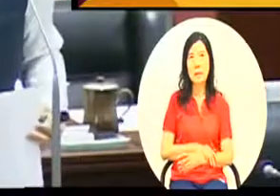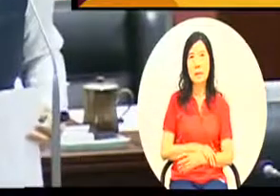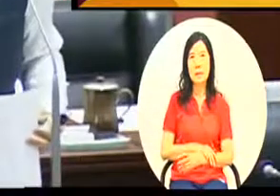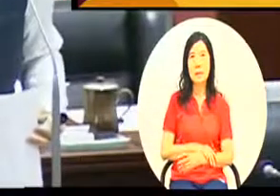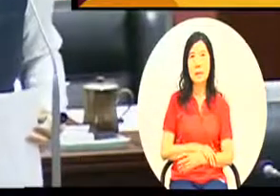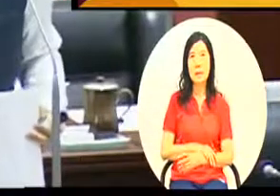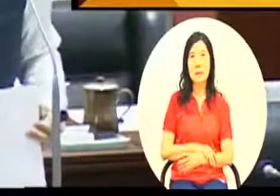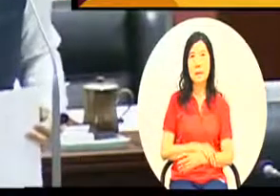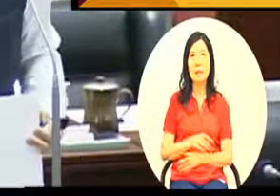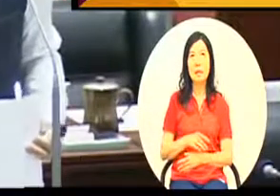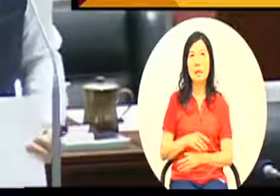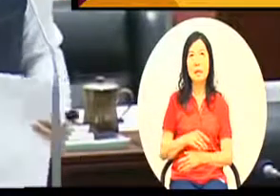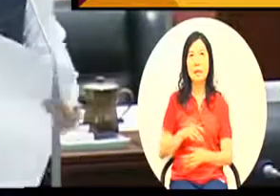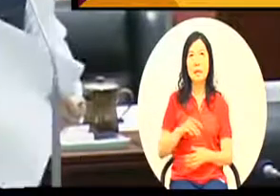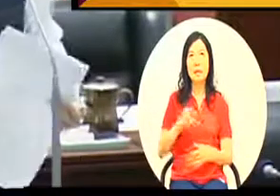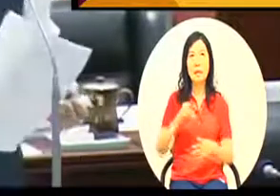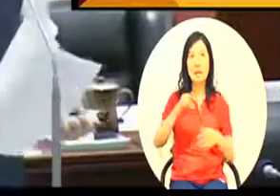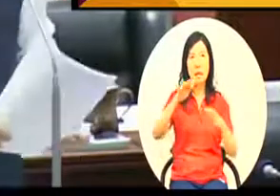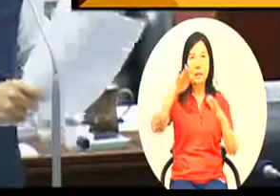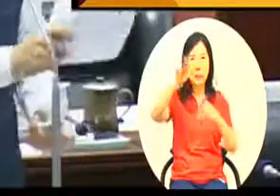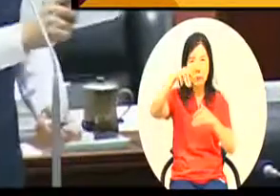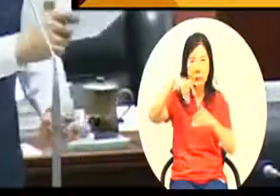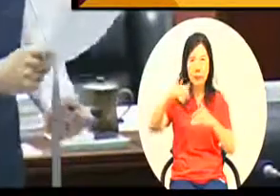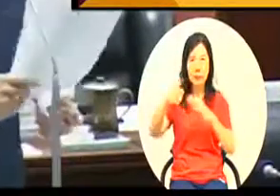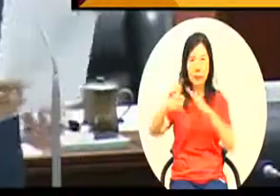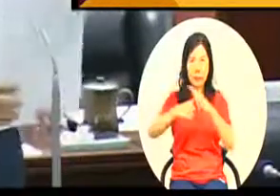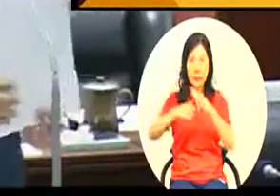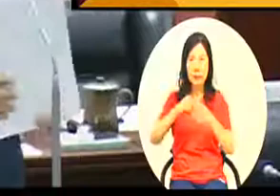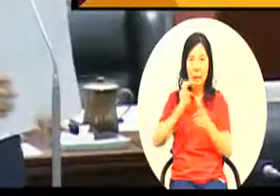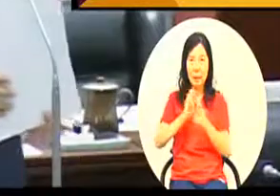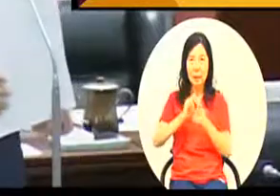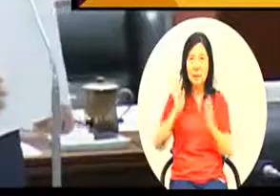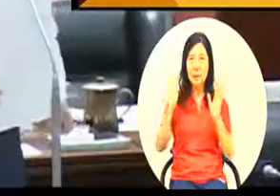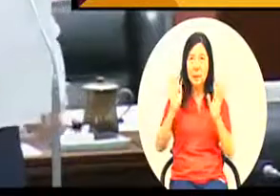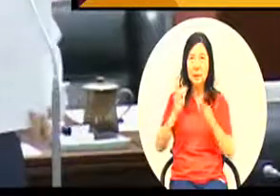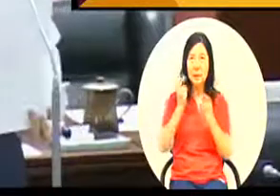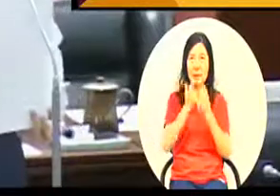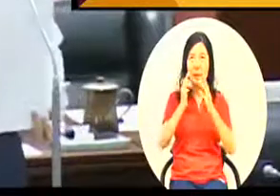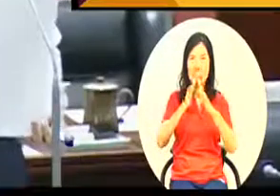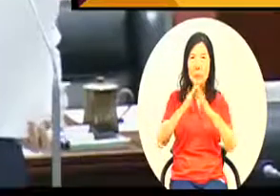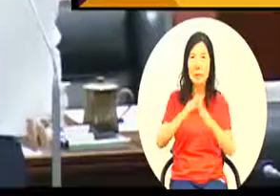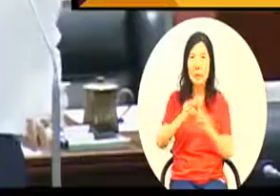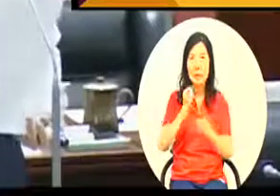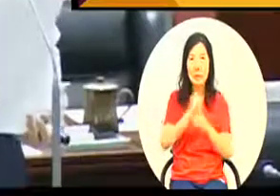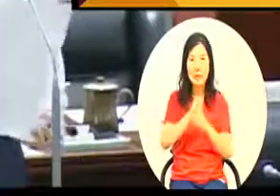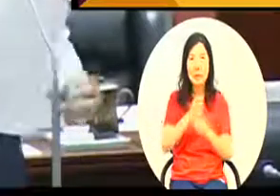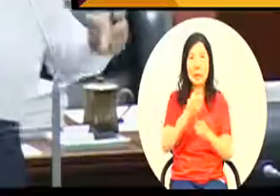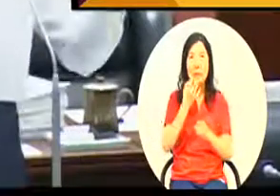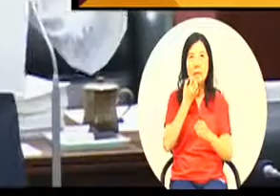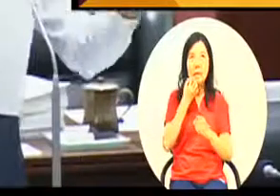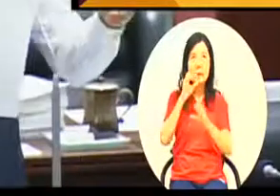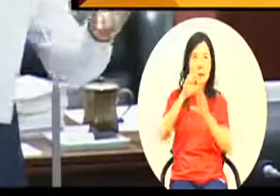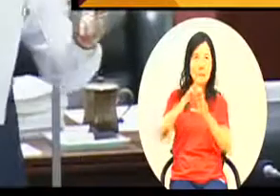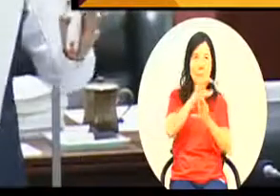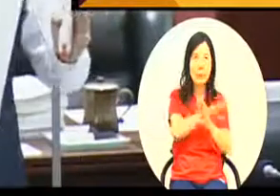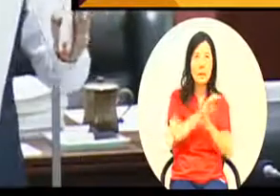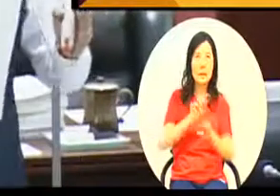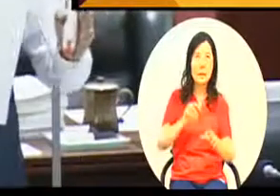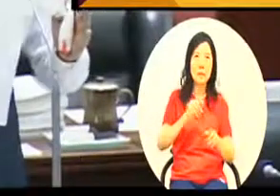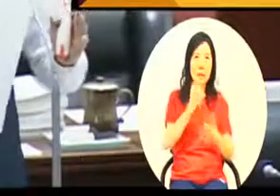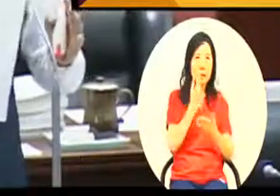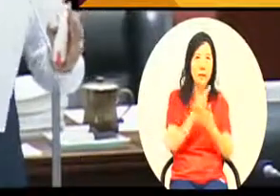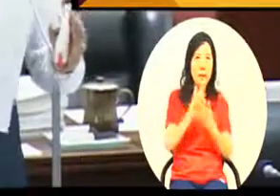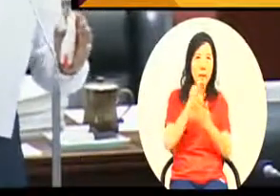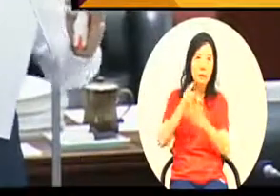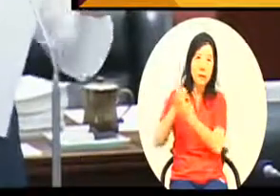找人去家里带小孩了。那总之我觉得台北市的做法姑且参考看看，他们把各个幼稚园